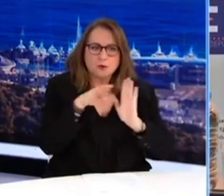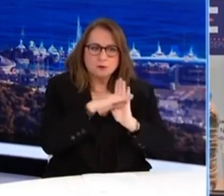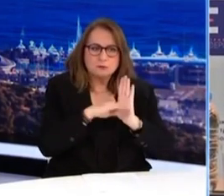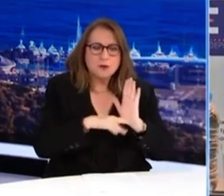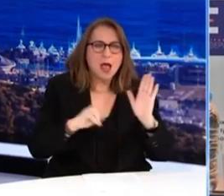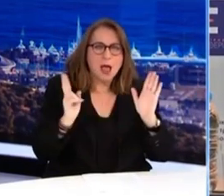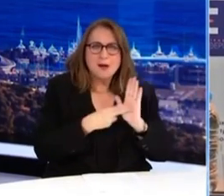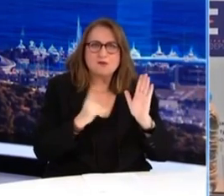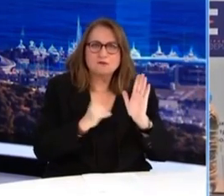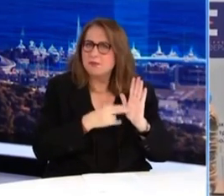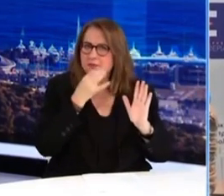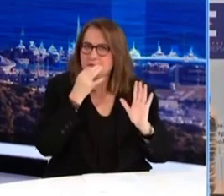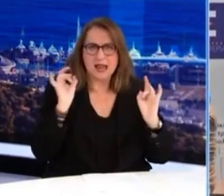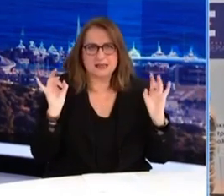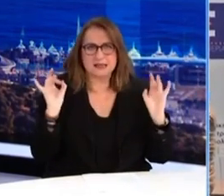αυτό?